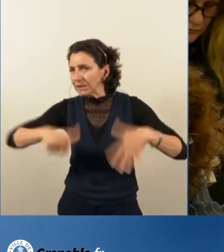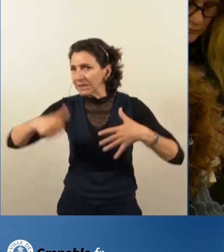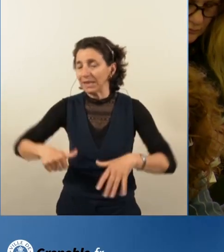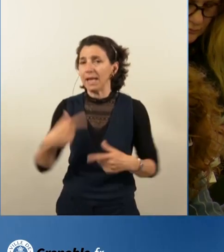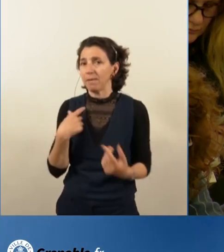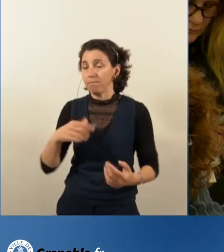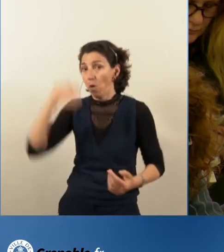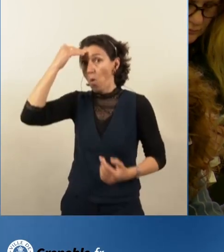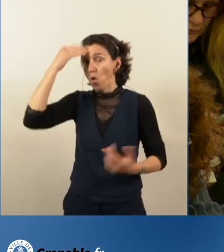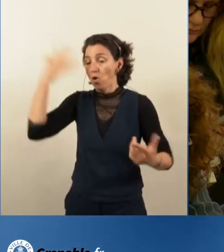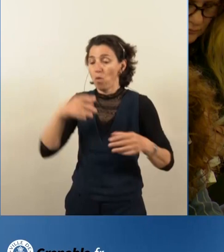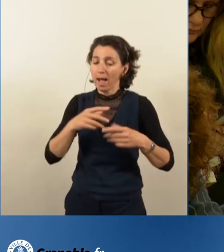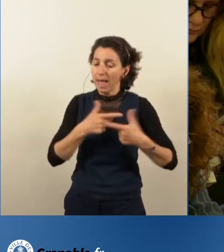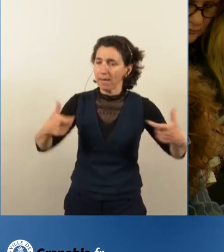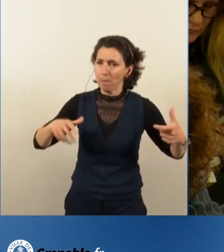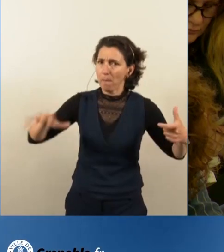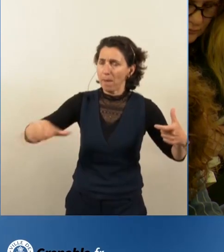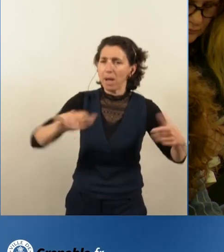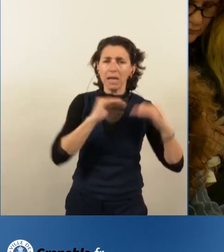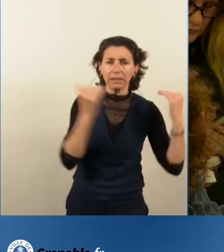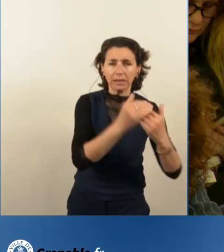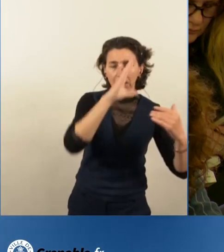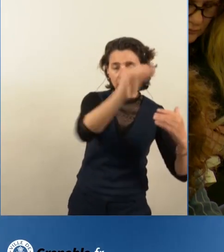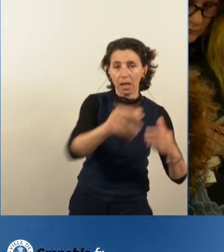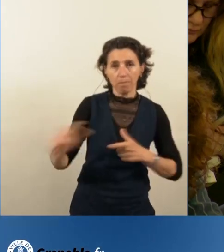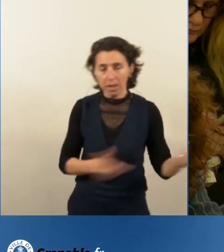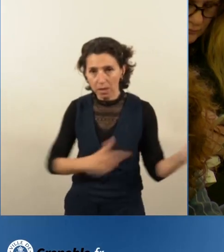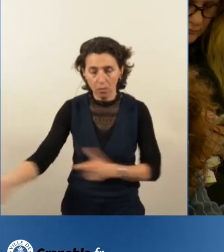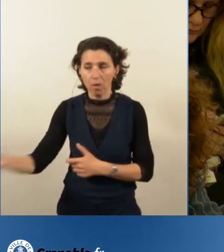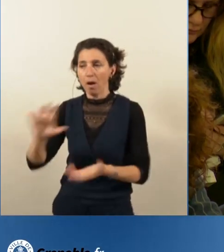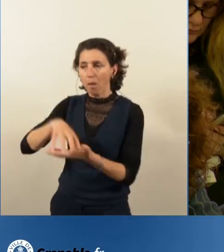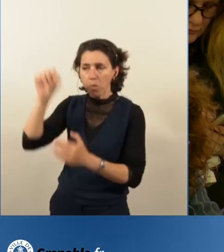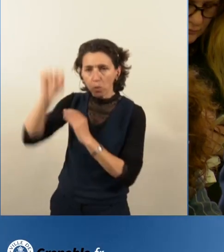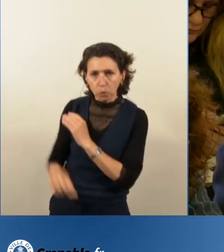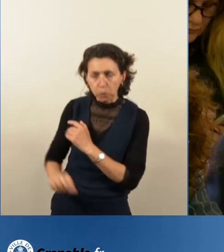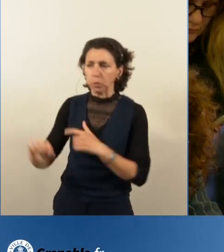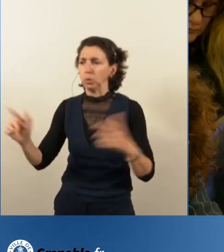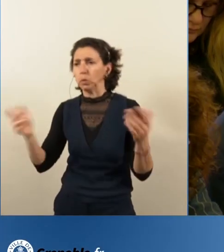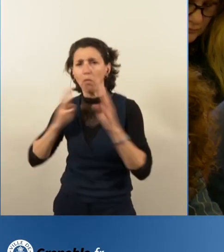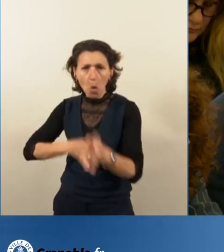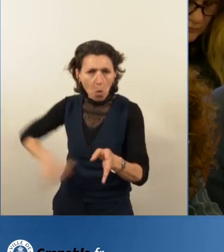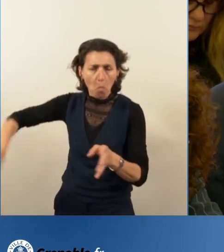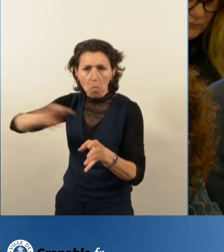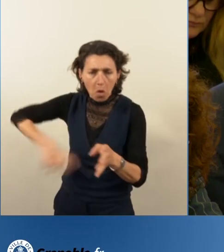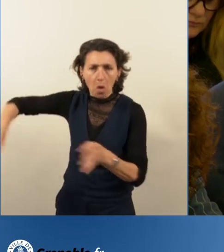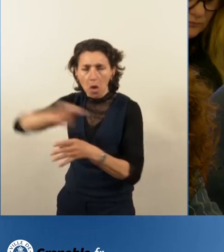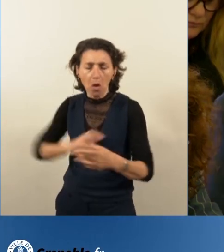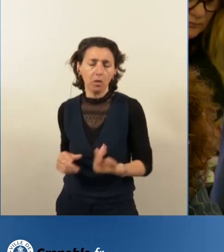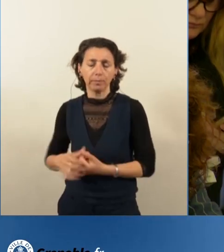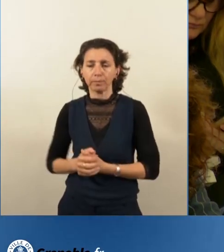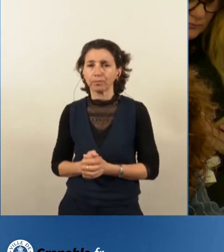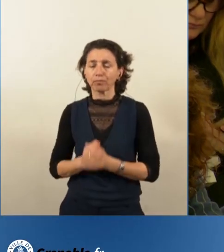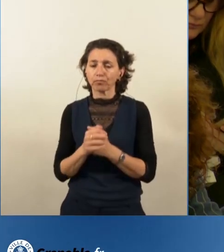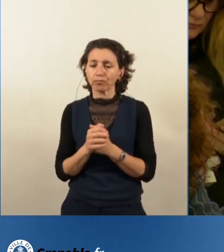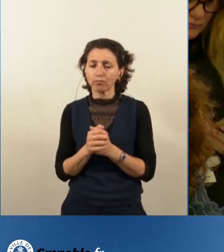nombre d'équipements Stade des Alpes patinoire Pôle Sud stack nautique Oxford Vélodrome des bases MC2 hexagone sur les